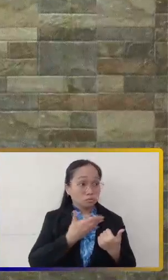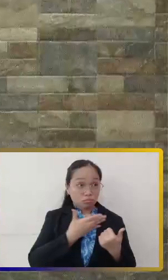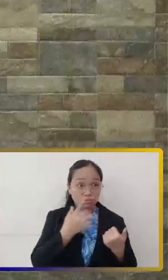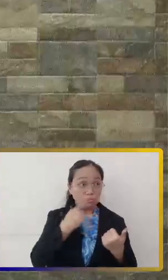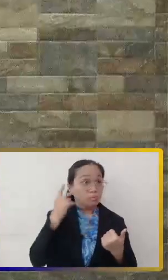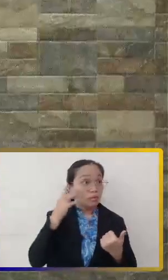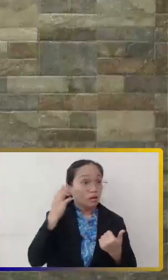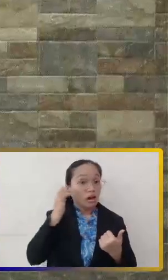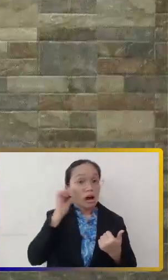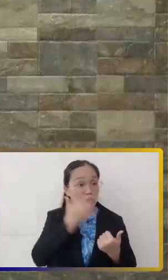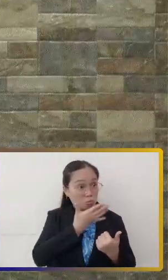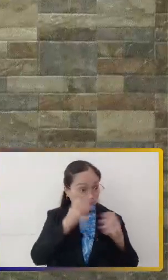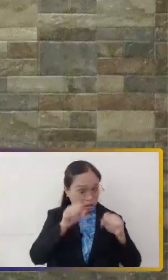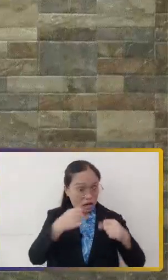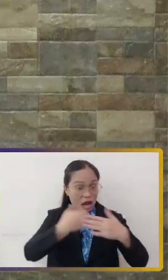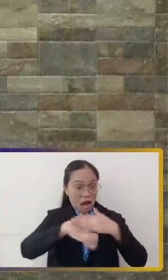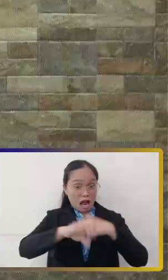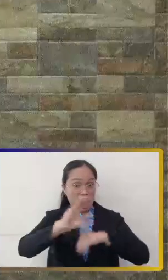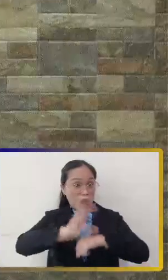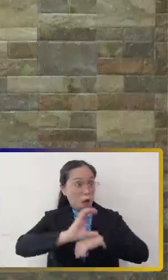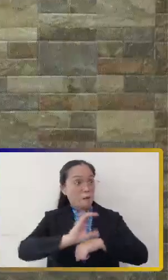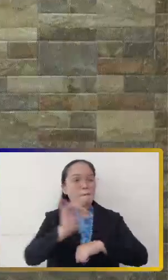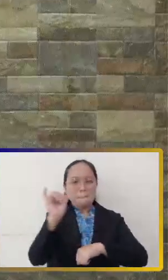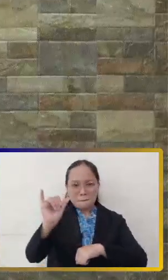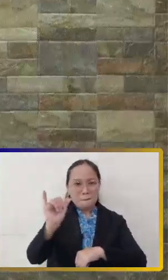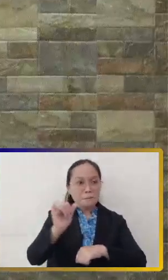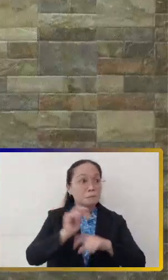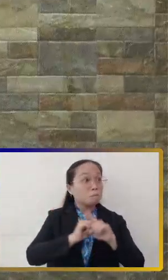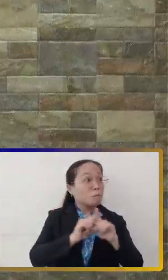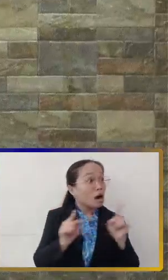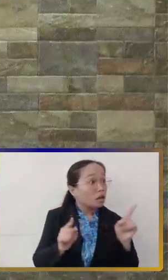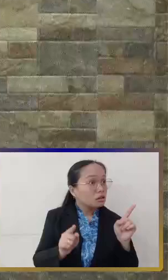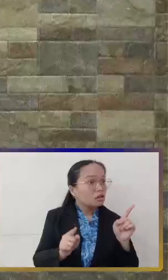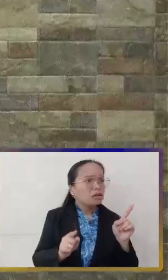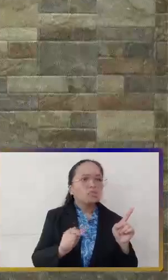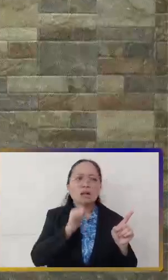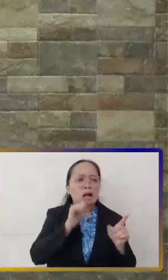umaga, but it doesn't mean that you came to worship.